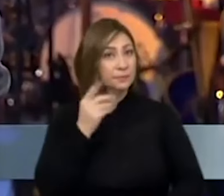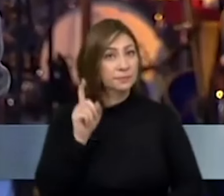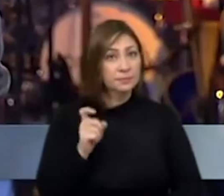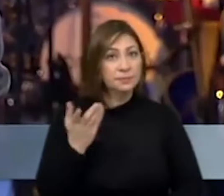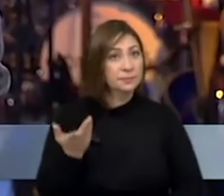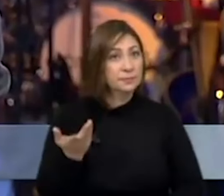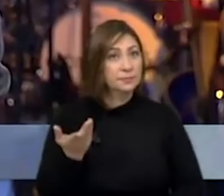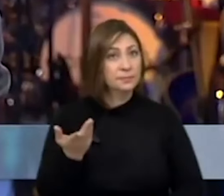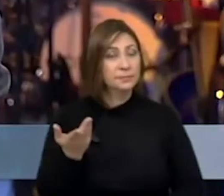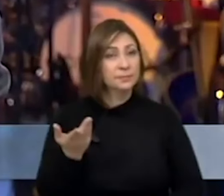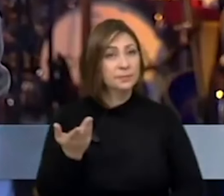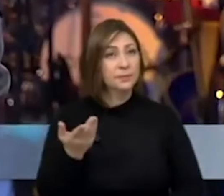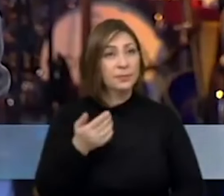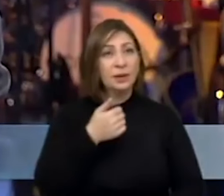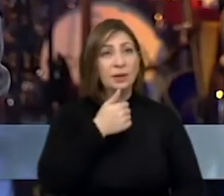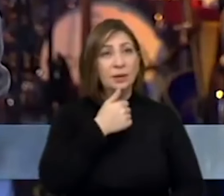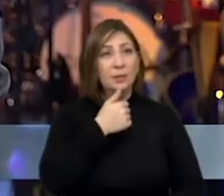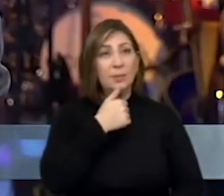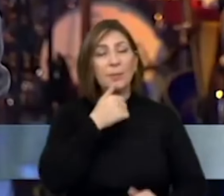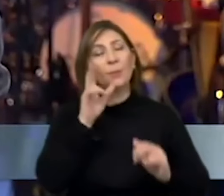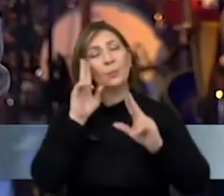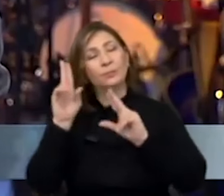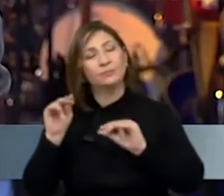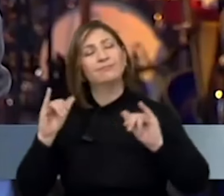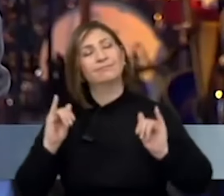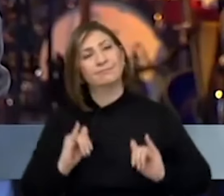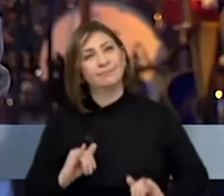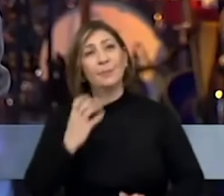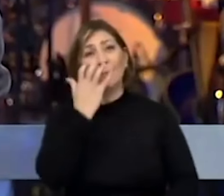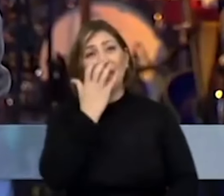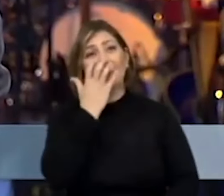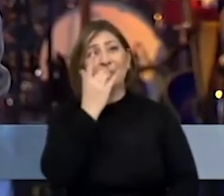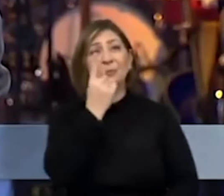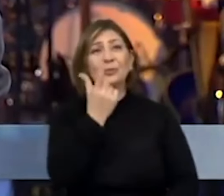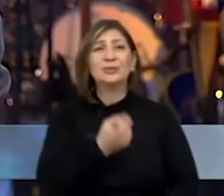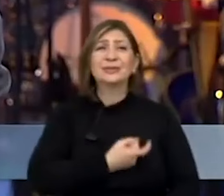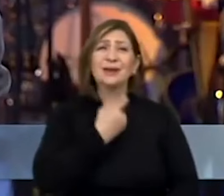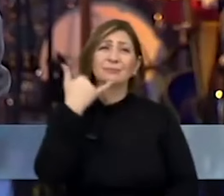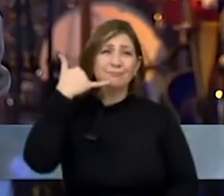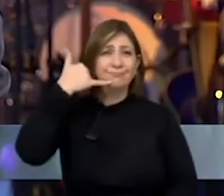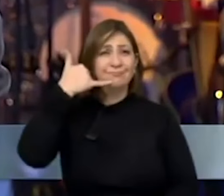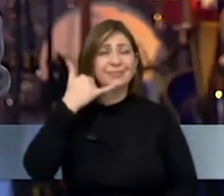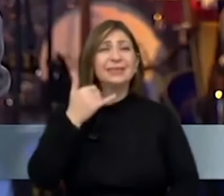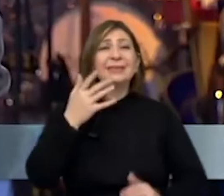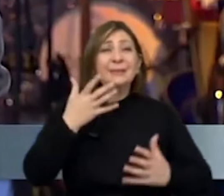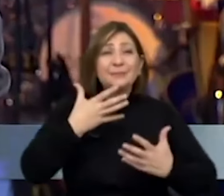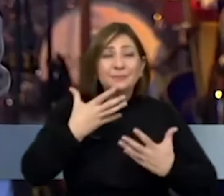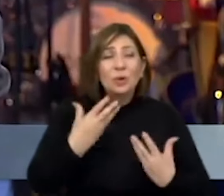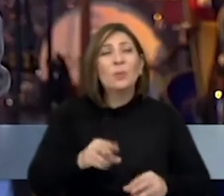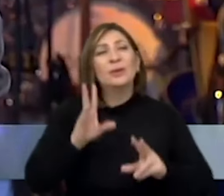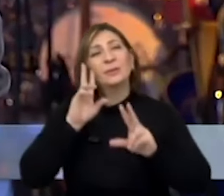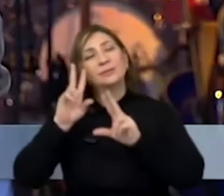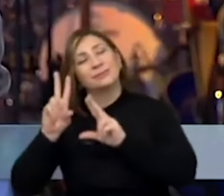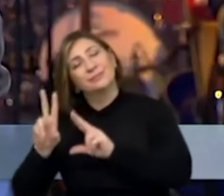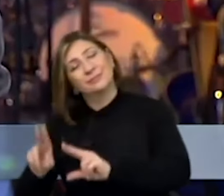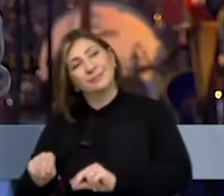izliyor? Babam şu an istirahat ediyor. Bekledim. 1,5 saat bekledim ben telefonda. Dayanamadı.